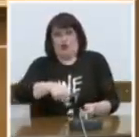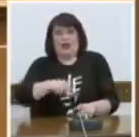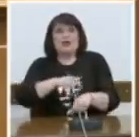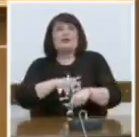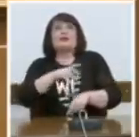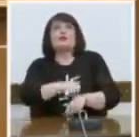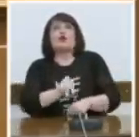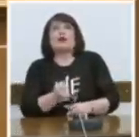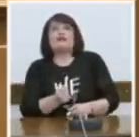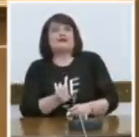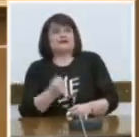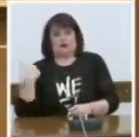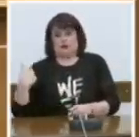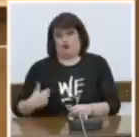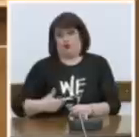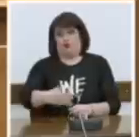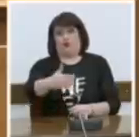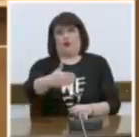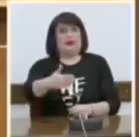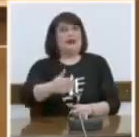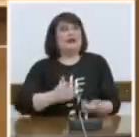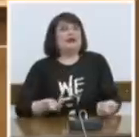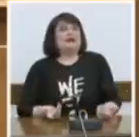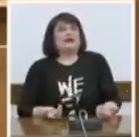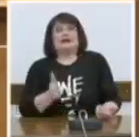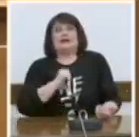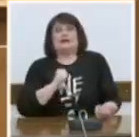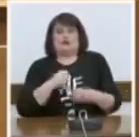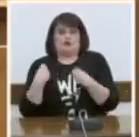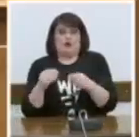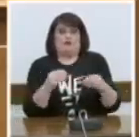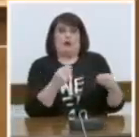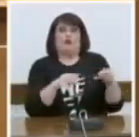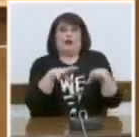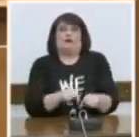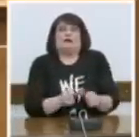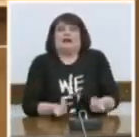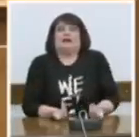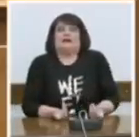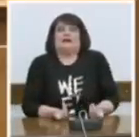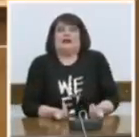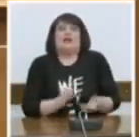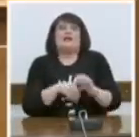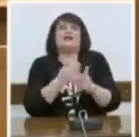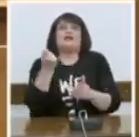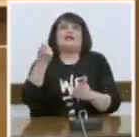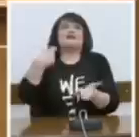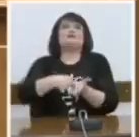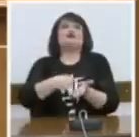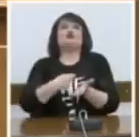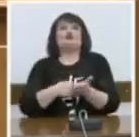Ναι, αλλά εκείνη την περίοδο, γιατί προλάβαν και γίνανε ιδιωτικοποιήσεις. Και δεν προλάβαμε να ασχοληθούμε με τους μισθούς.